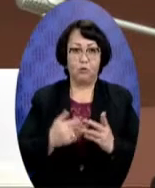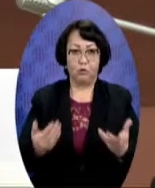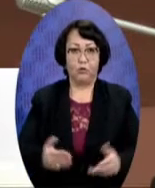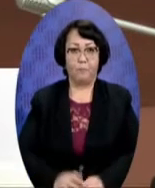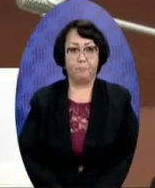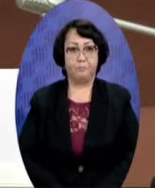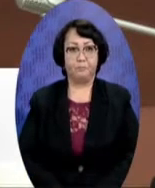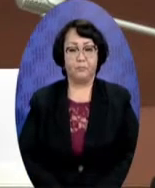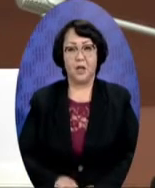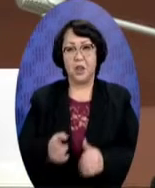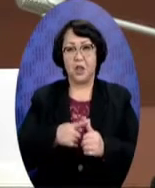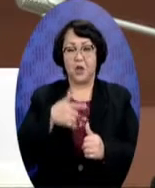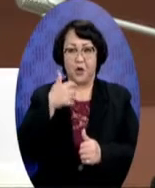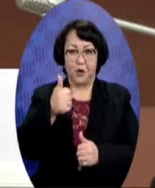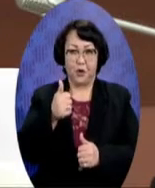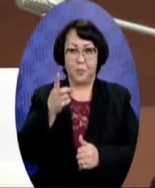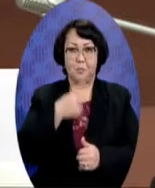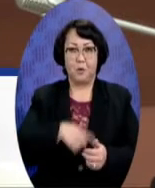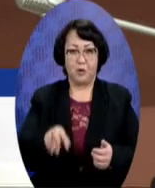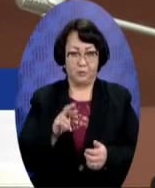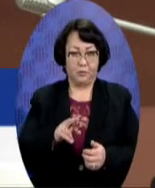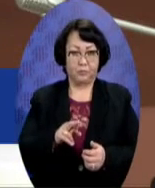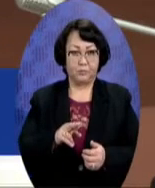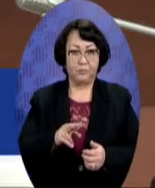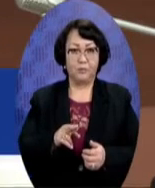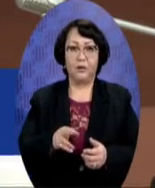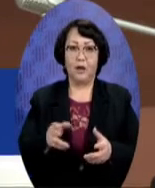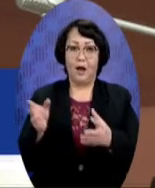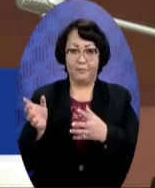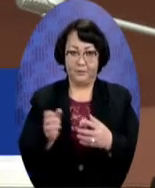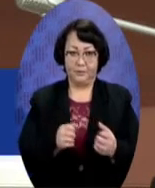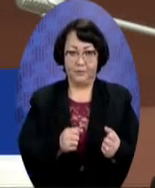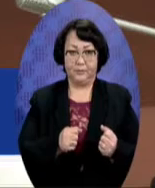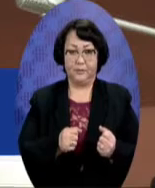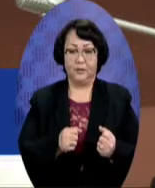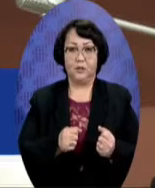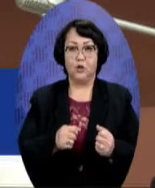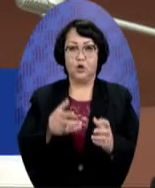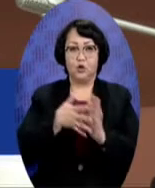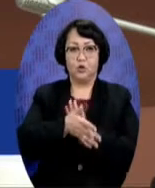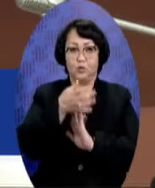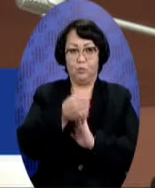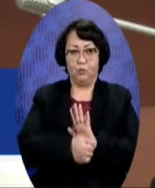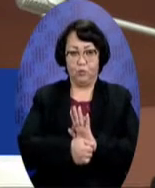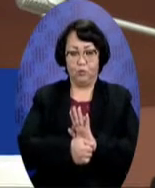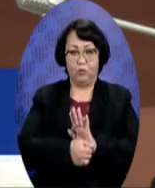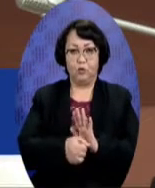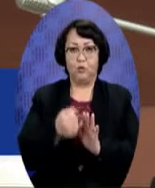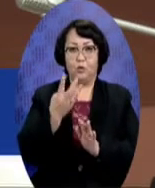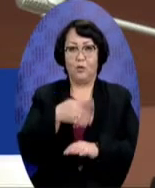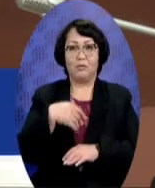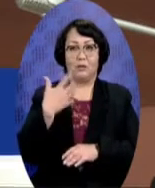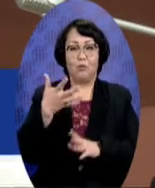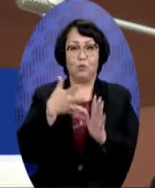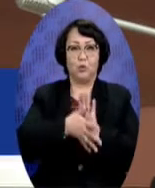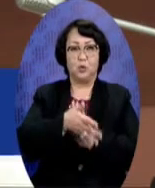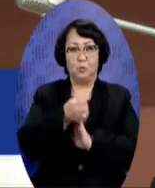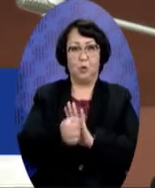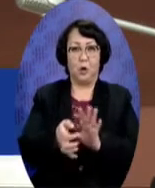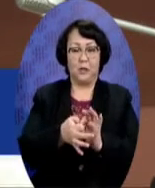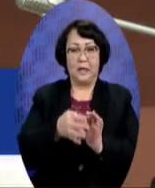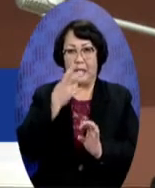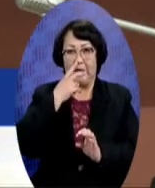Нөгөө их гой нэртэй бондууд яг авсан төсөв 4-5 төсөвтэй явж замбраагүй,